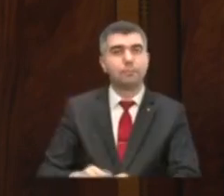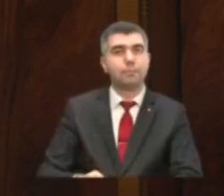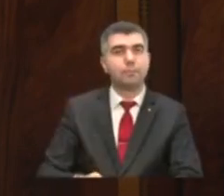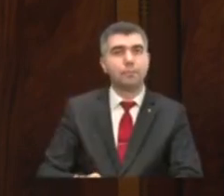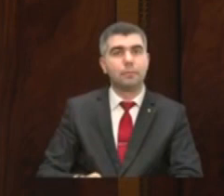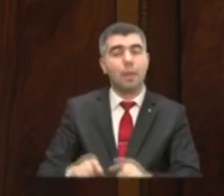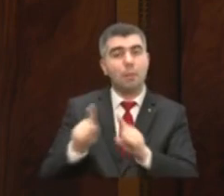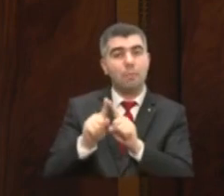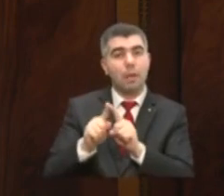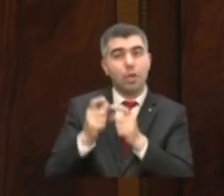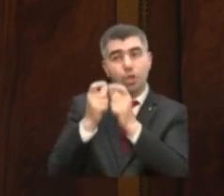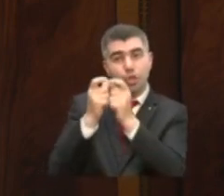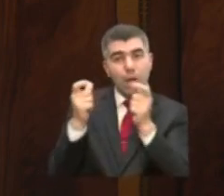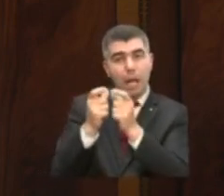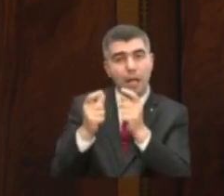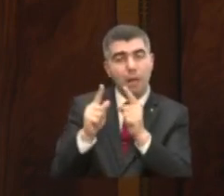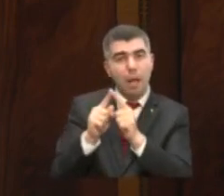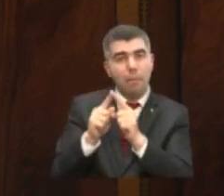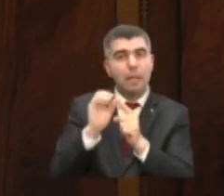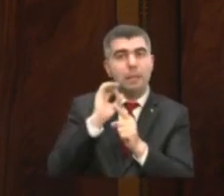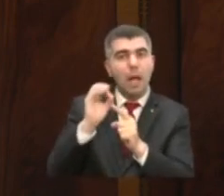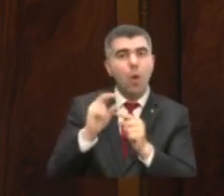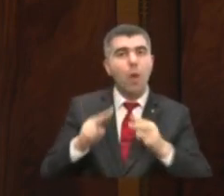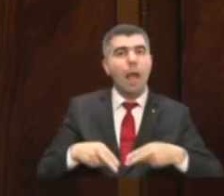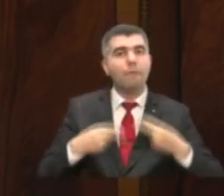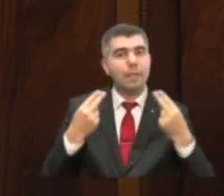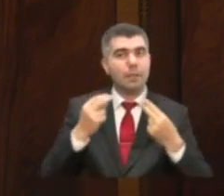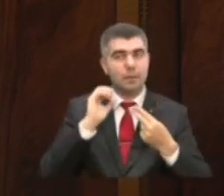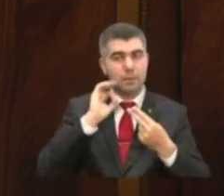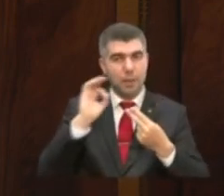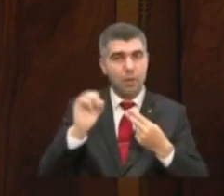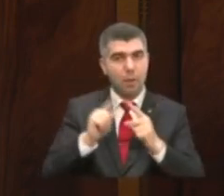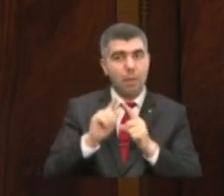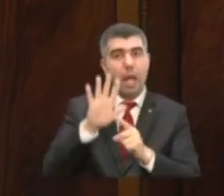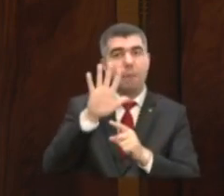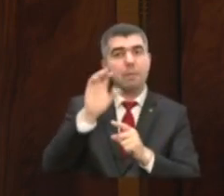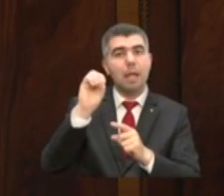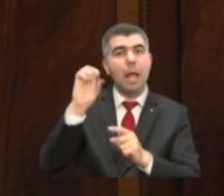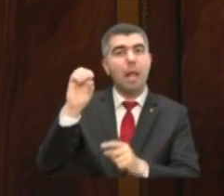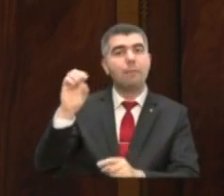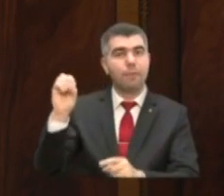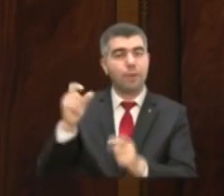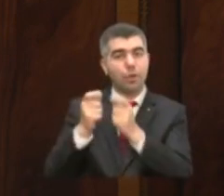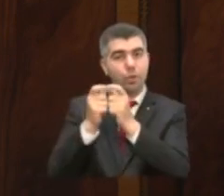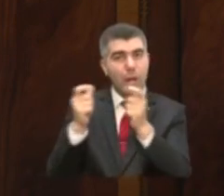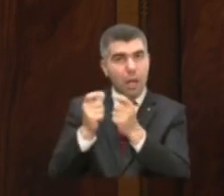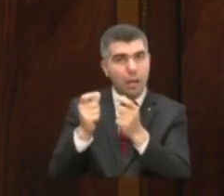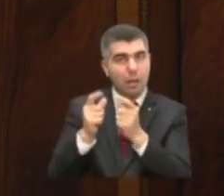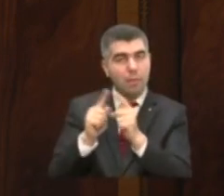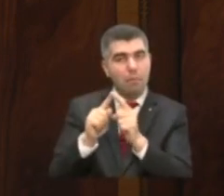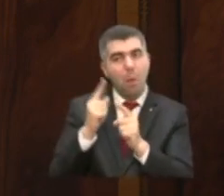موت المقاولة هو مثل حياتها، وعرفنا شحال من مقاولة عندنا 500,000 مقاولة تقريبا، فإن هذا يشكل